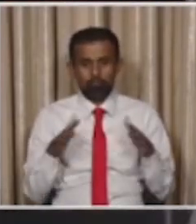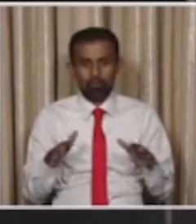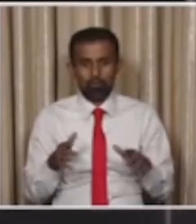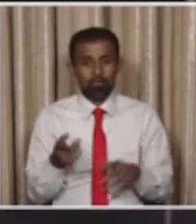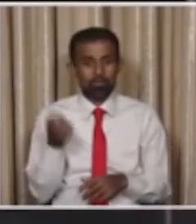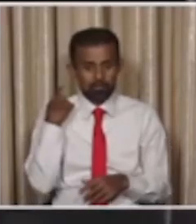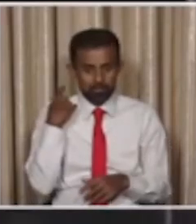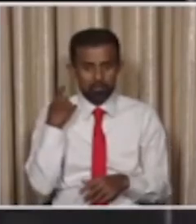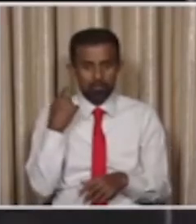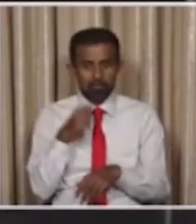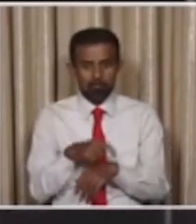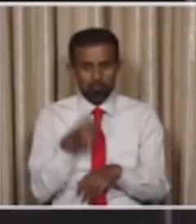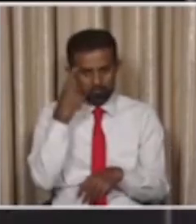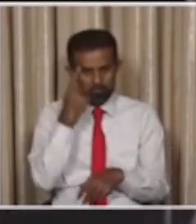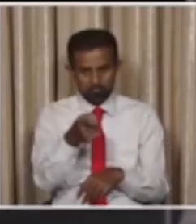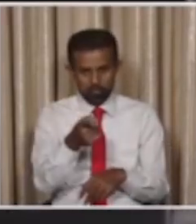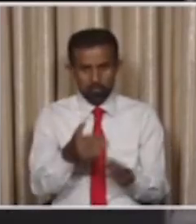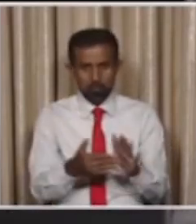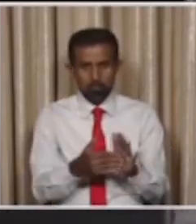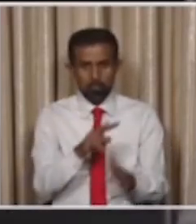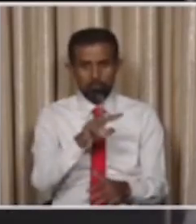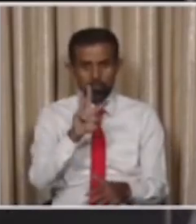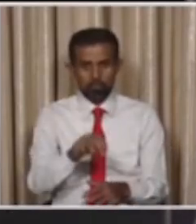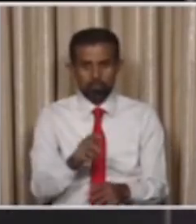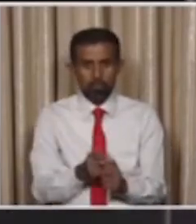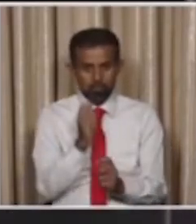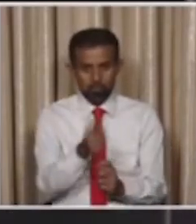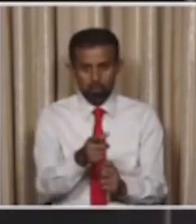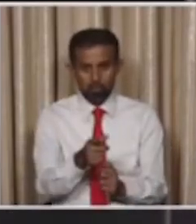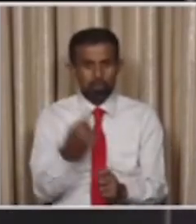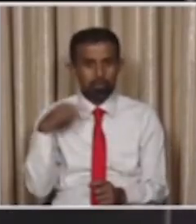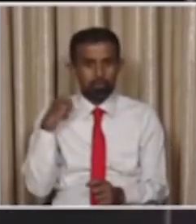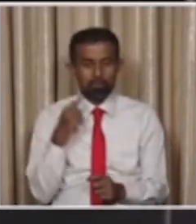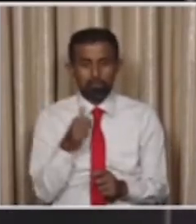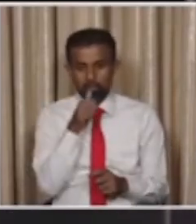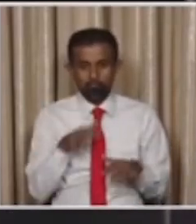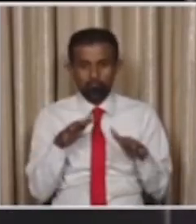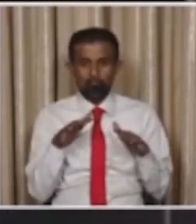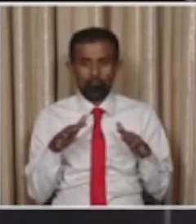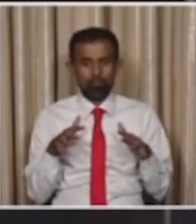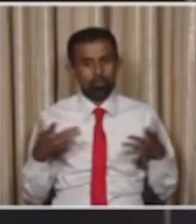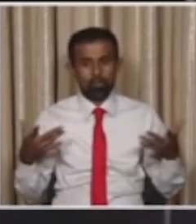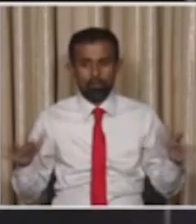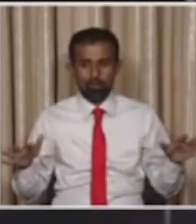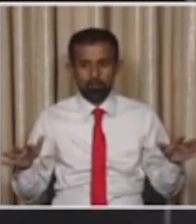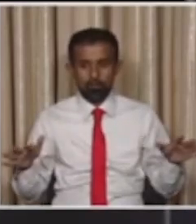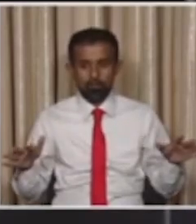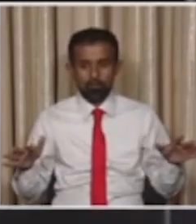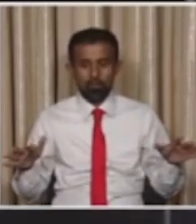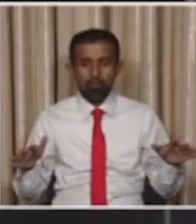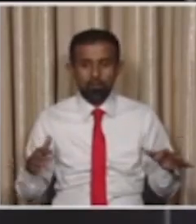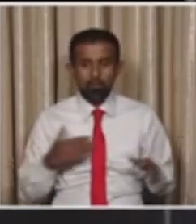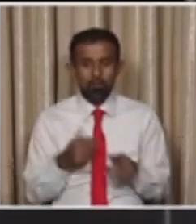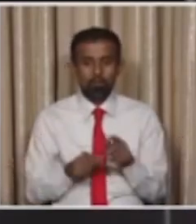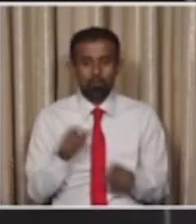ගේපාර සභානායකතුමා අපි මතක ඇති මිලියන 23,000 වන්දි දුන්නා. දැන් ඊයේ වෙනකොට වතුර ටික බැහැලා ගිහිල්ලා තියෙන්නේ. දැන් අපි දැන්